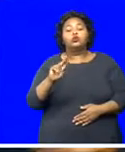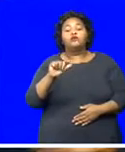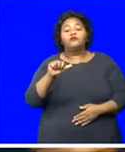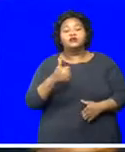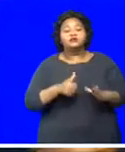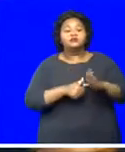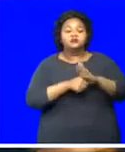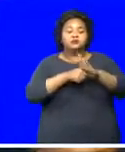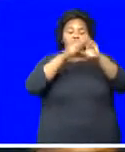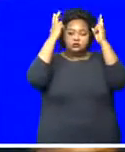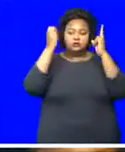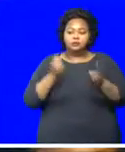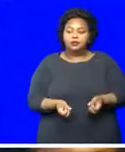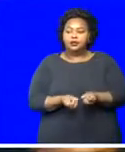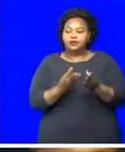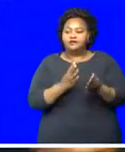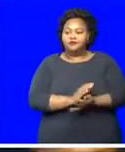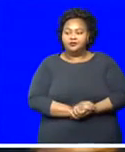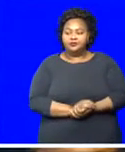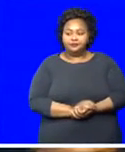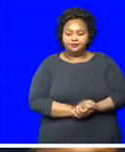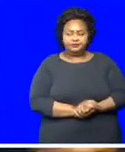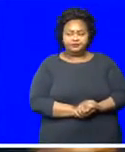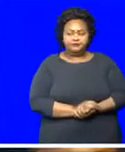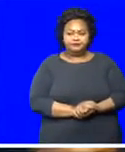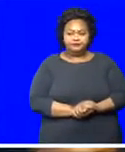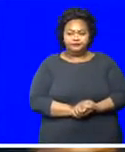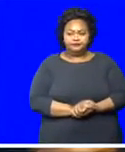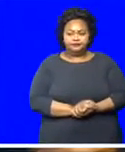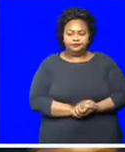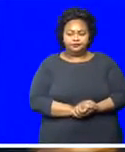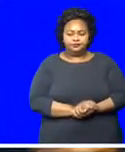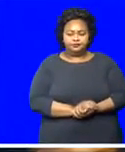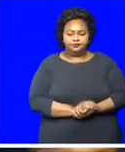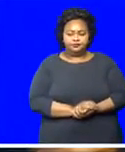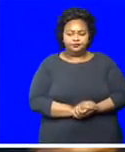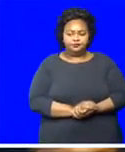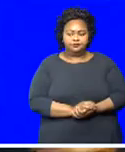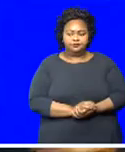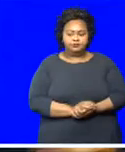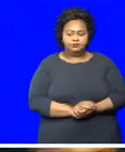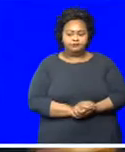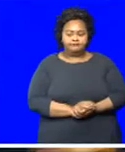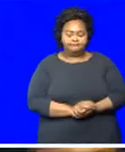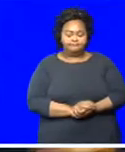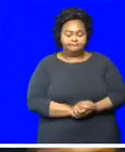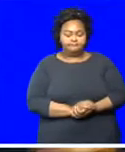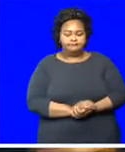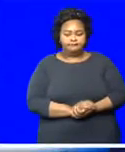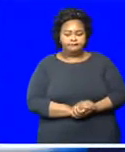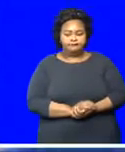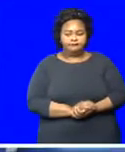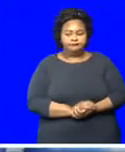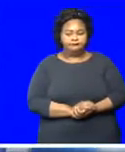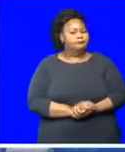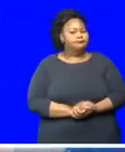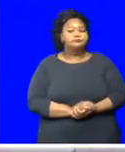ngilinde ukuhloko amasuku anaye nomaxabiso kankambule asicela ngibuka dona ke nathi lethamba embili lomuhla.